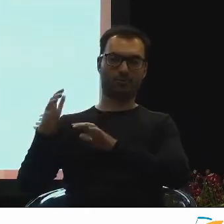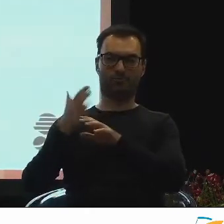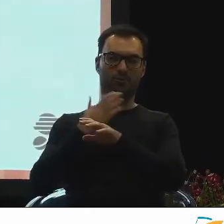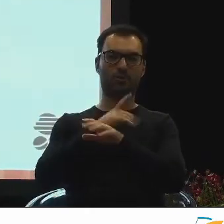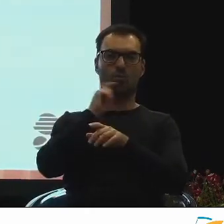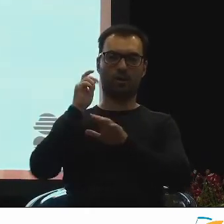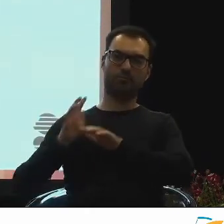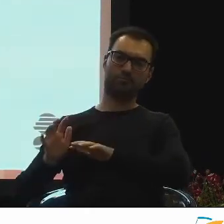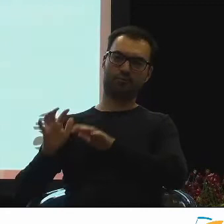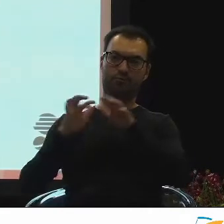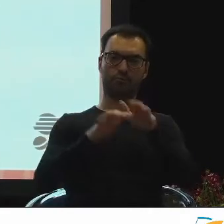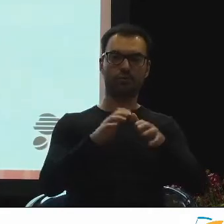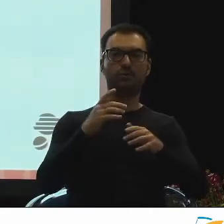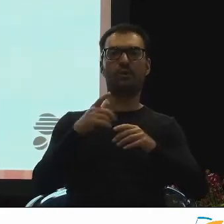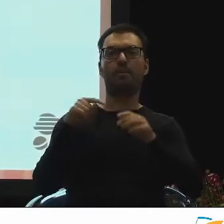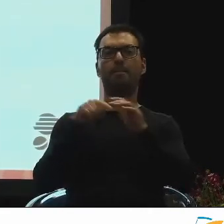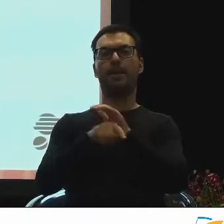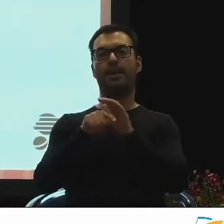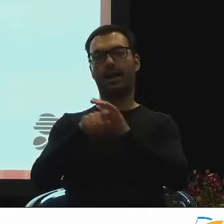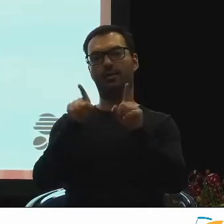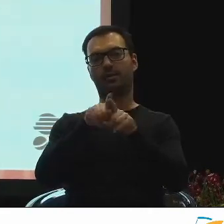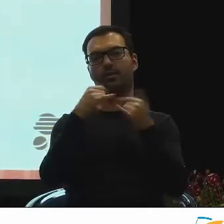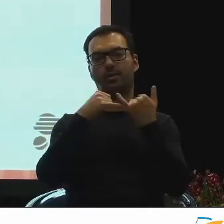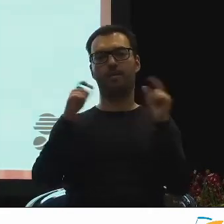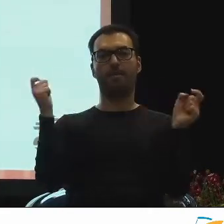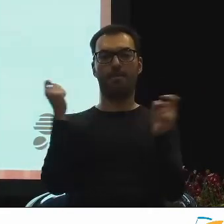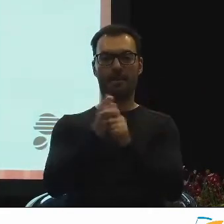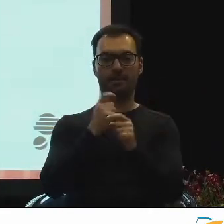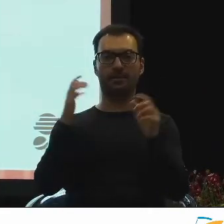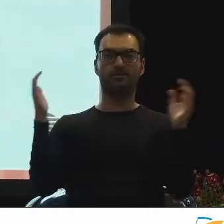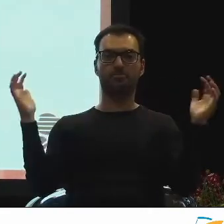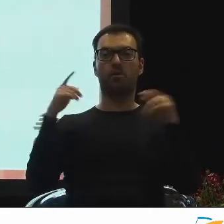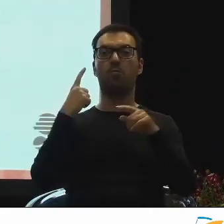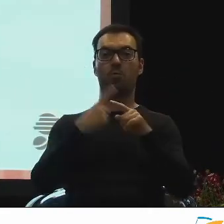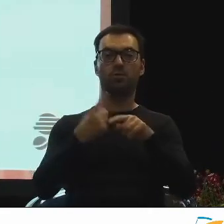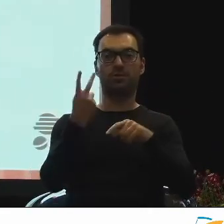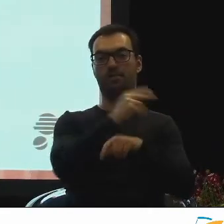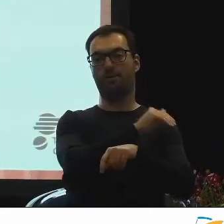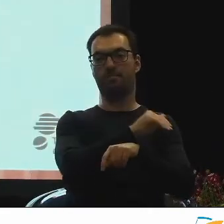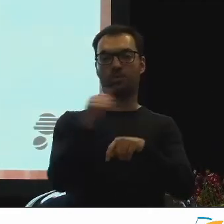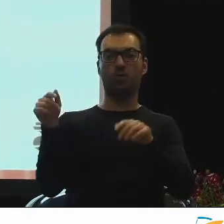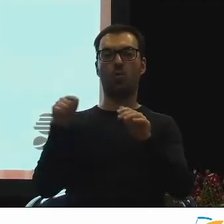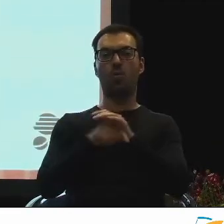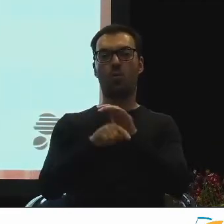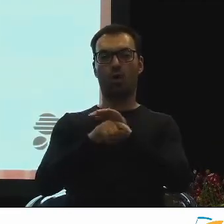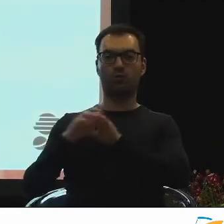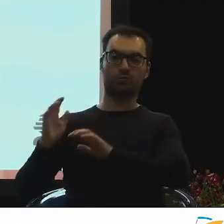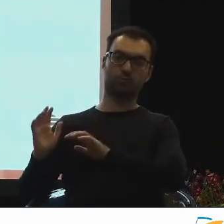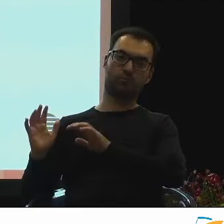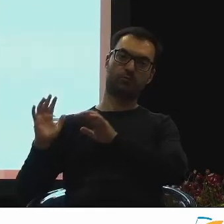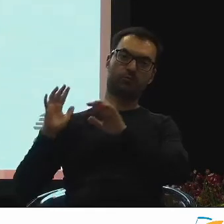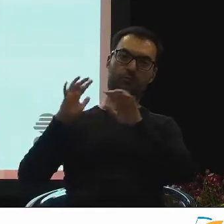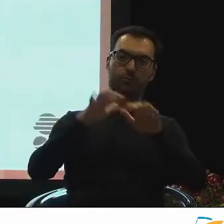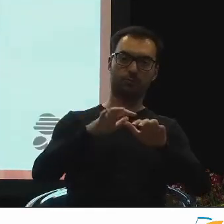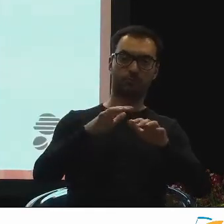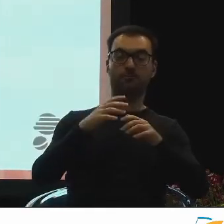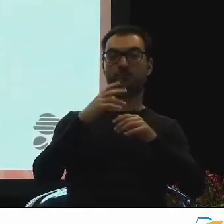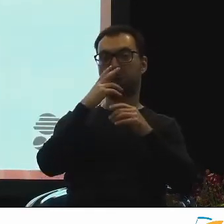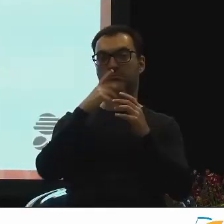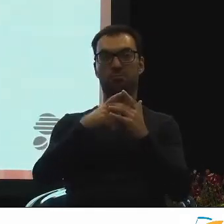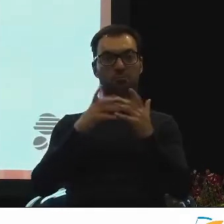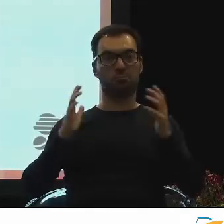Ukrainy w Polsce byli, migrantów także z innych państw, a teraz jeszcze do tego prawie 2 miliony uchodźców z Ukrainy, no to widzimy, że to